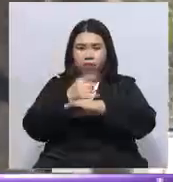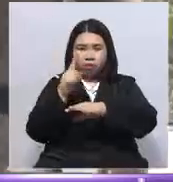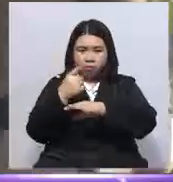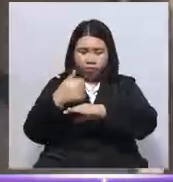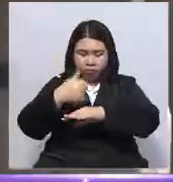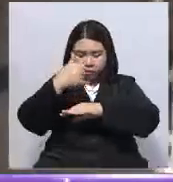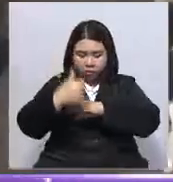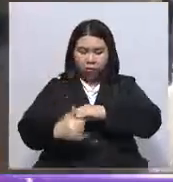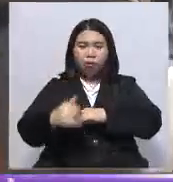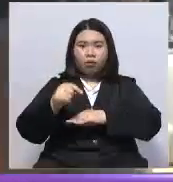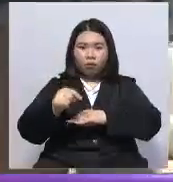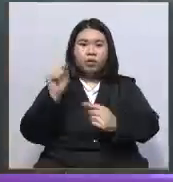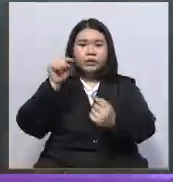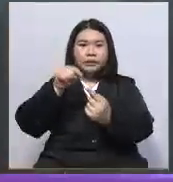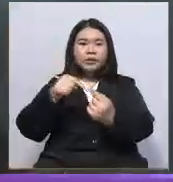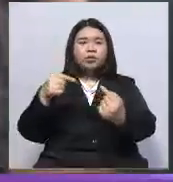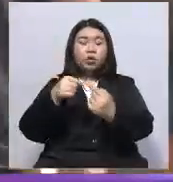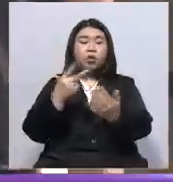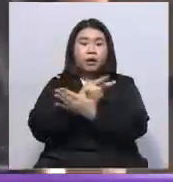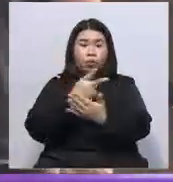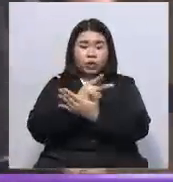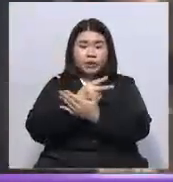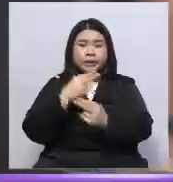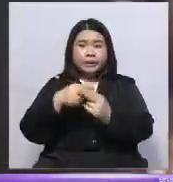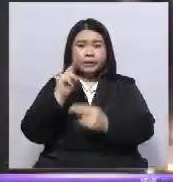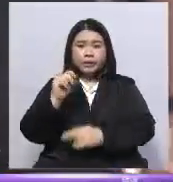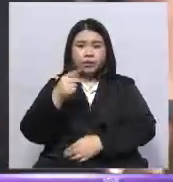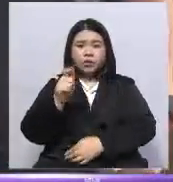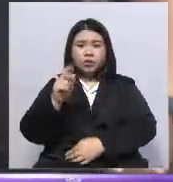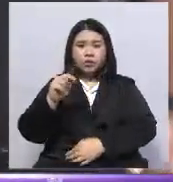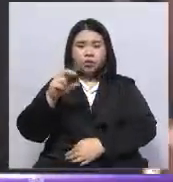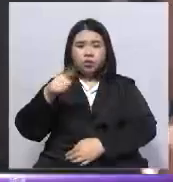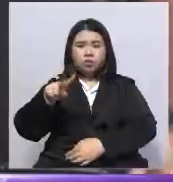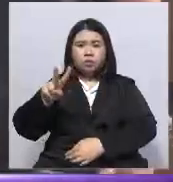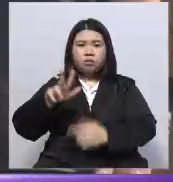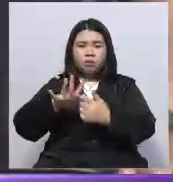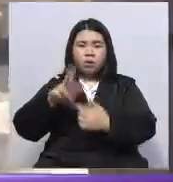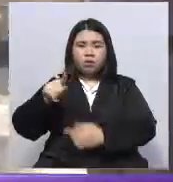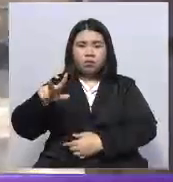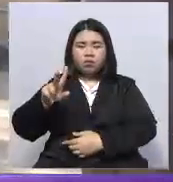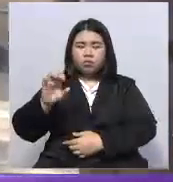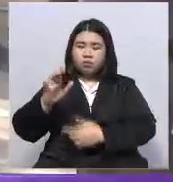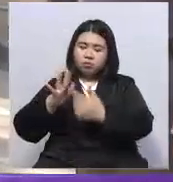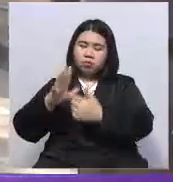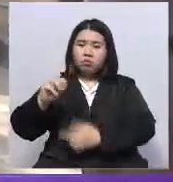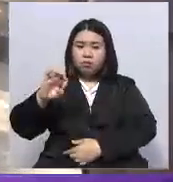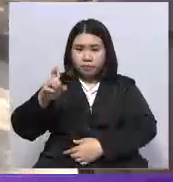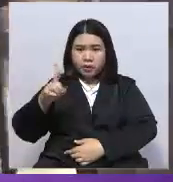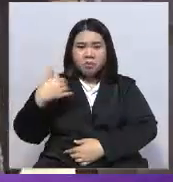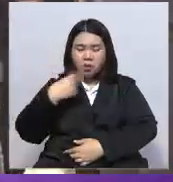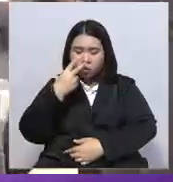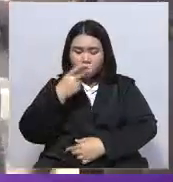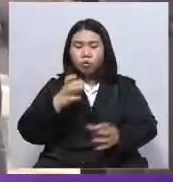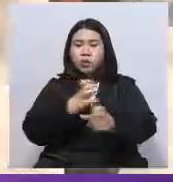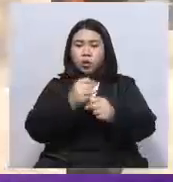สถานีตำรวจทองผาภูมิจังหวัดกาญจนบุรีแล้วนะคะโดยการลงพื้นที่ในวันนี้เป็นการเดินทางมาเพื่อติดตามความคืบหน้าการส